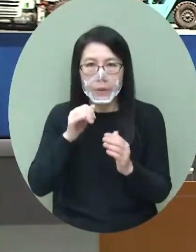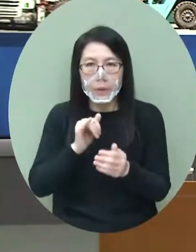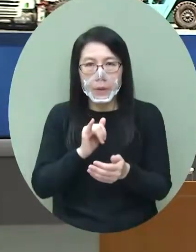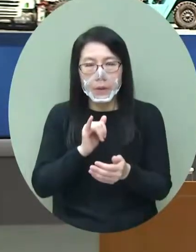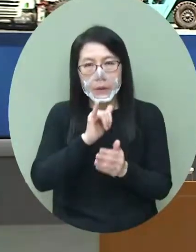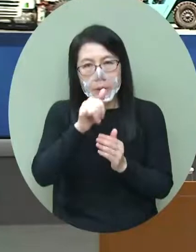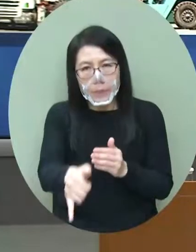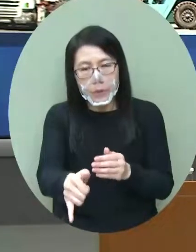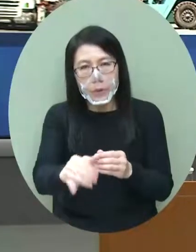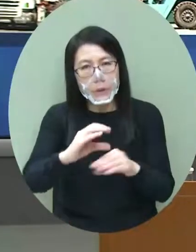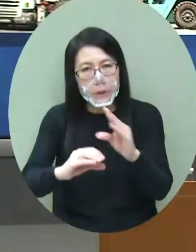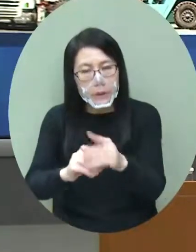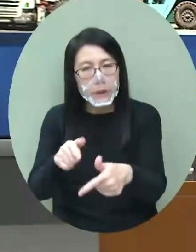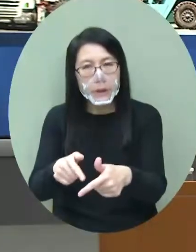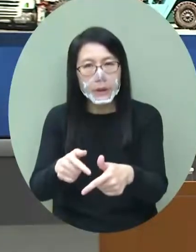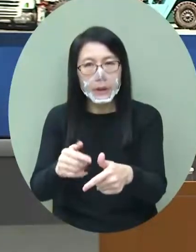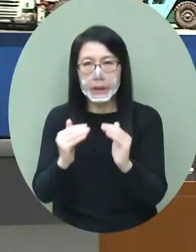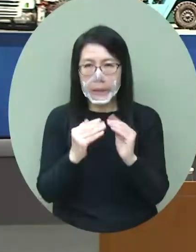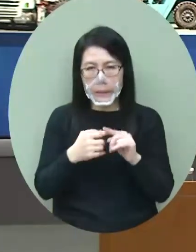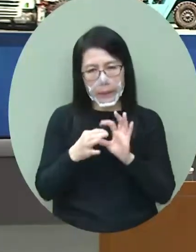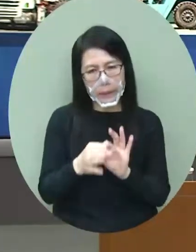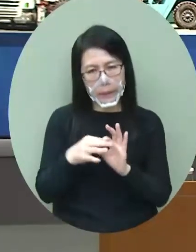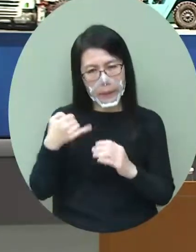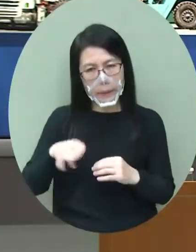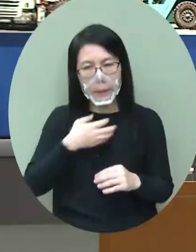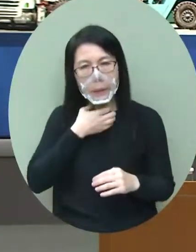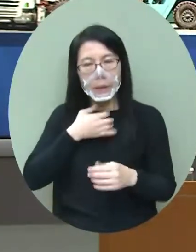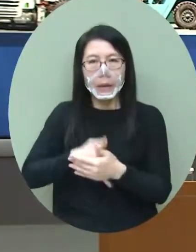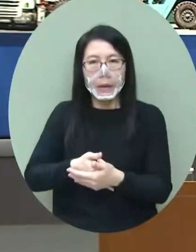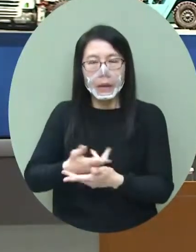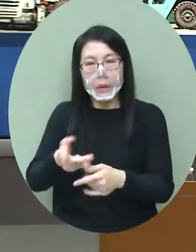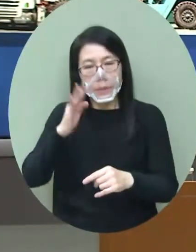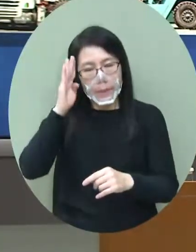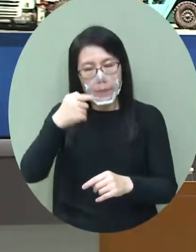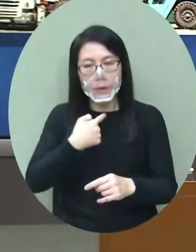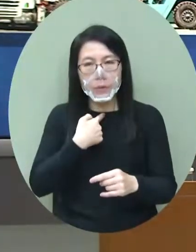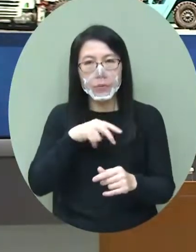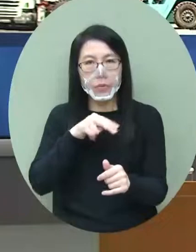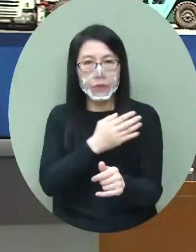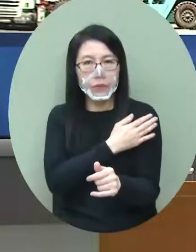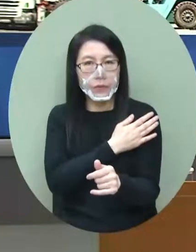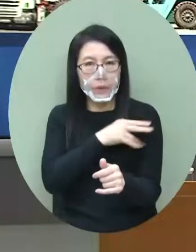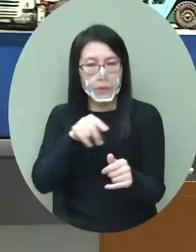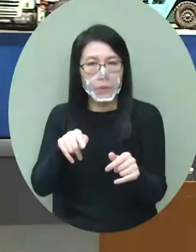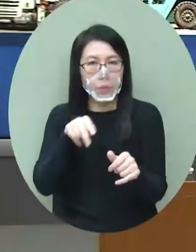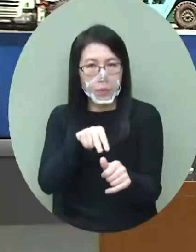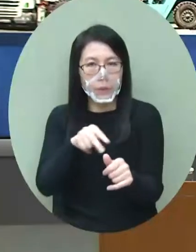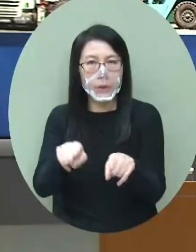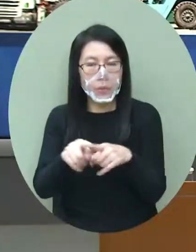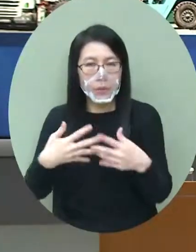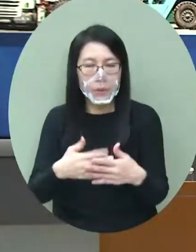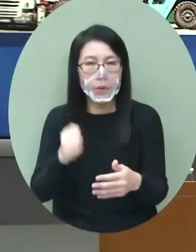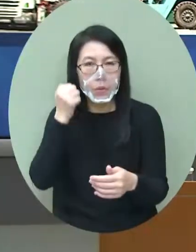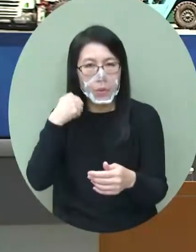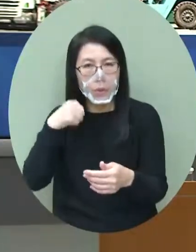者入住了这些设施未能马上可以联系到家人，我会要求我们就是负责管理这些设施的同